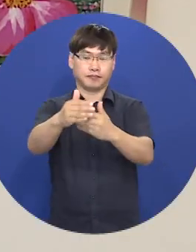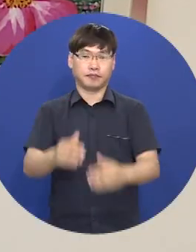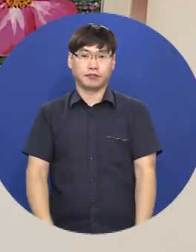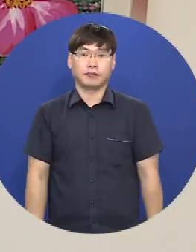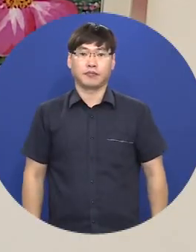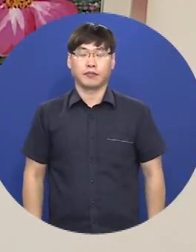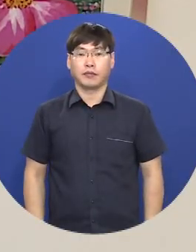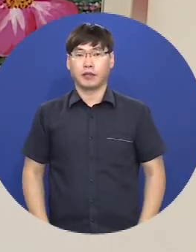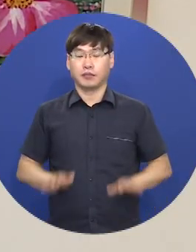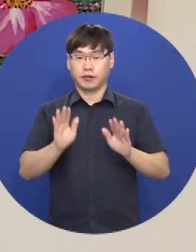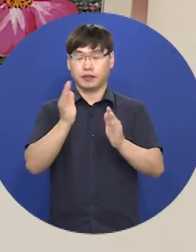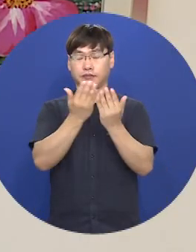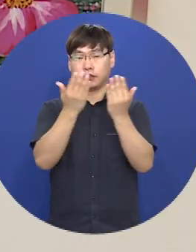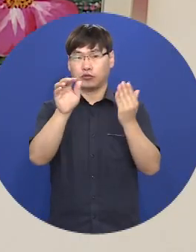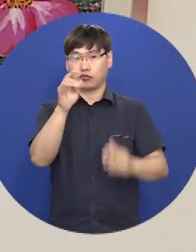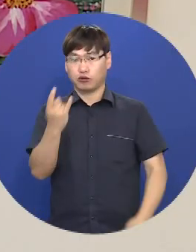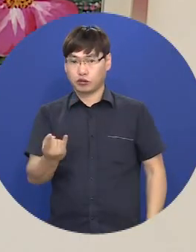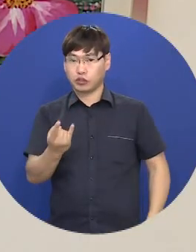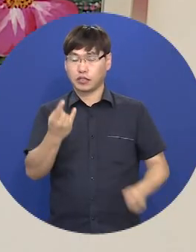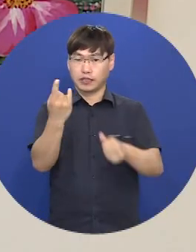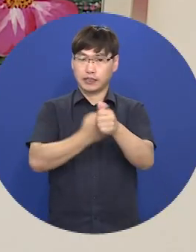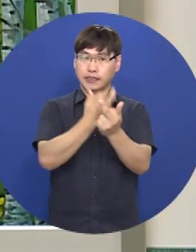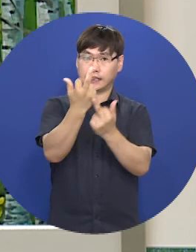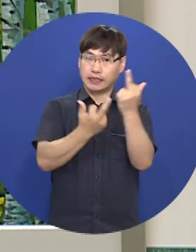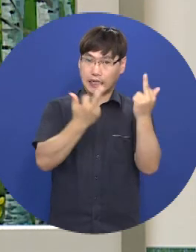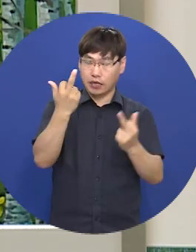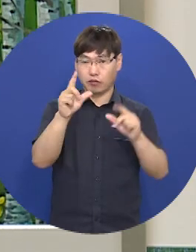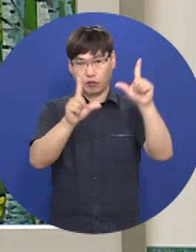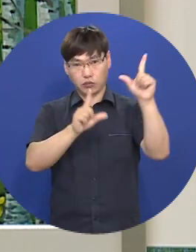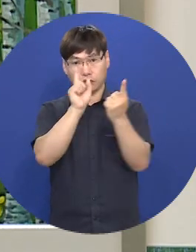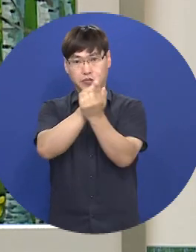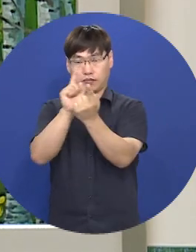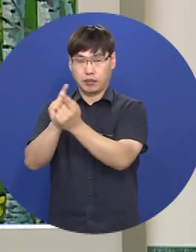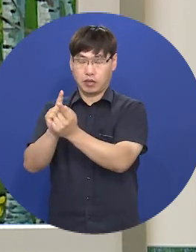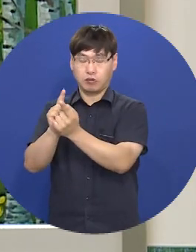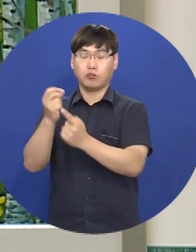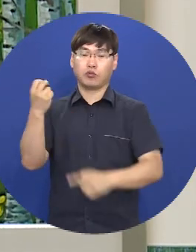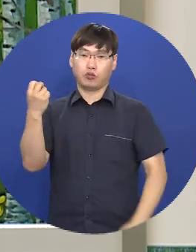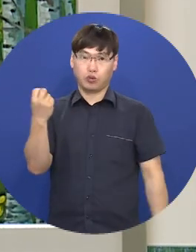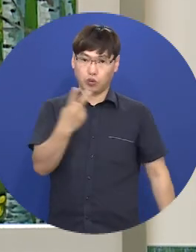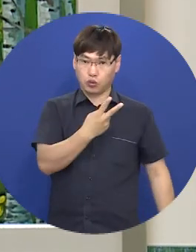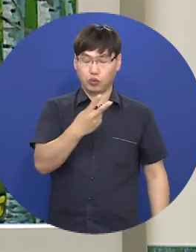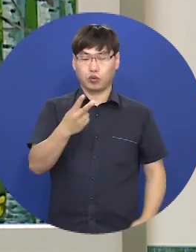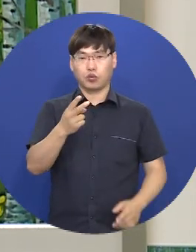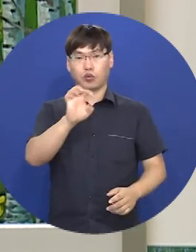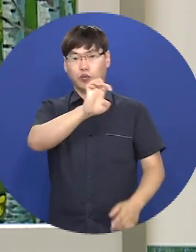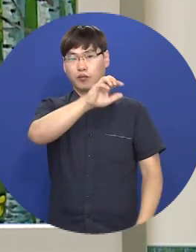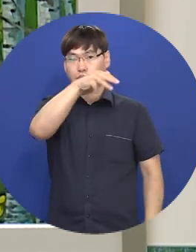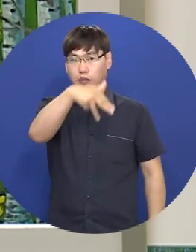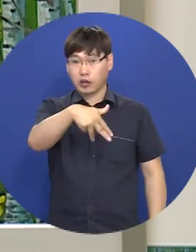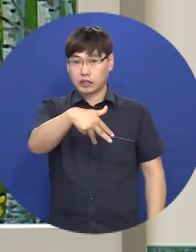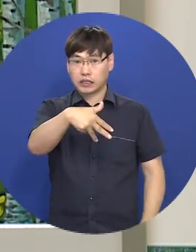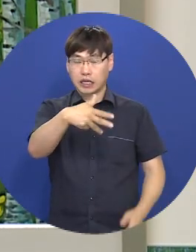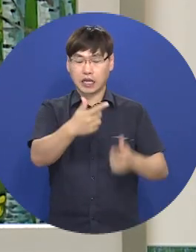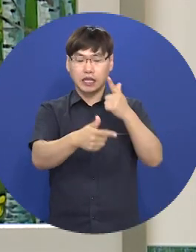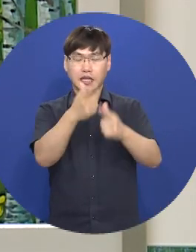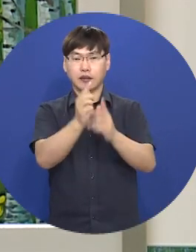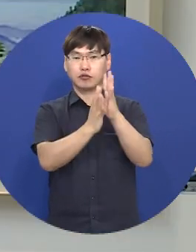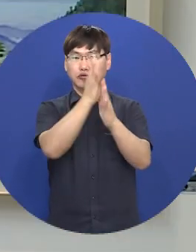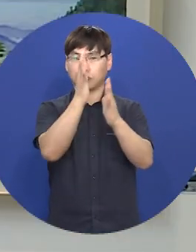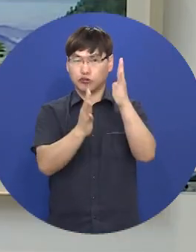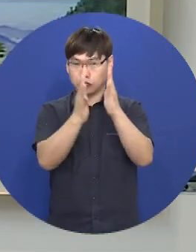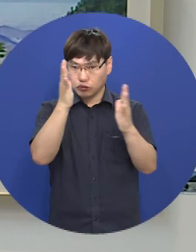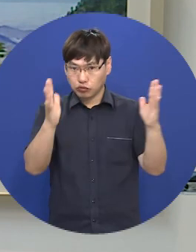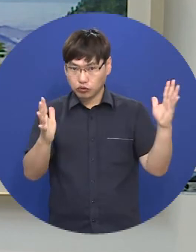2021 전기미술전에서는 평창의 풍경부터 다양한 작품들을 볼 수 있었습니다. 평창의 자작나무 숲길, 가을이